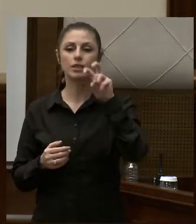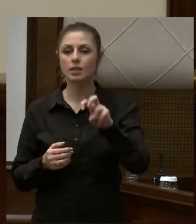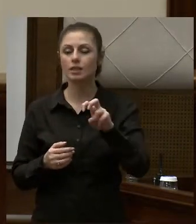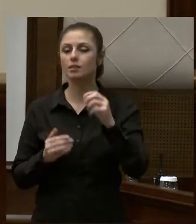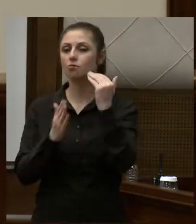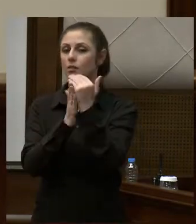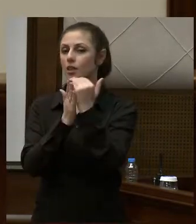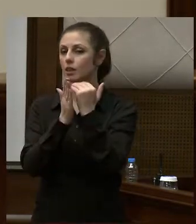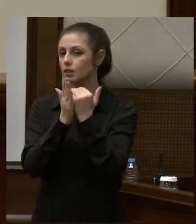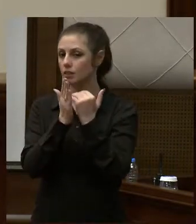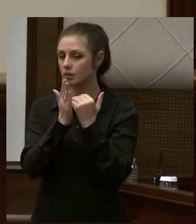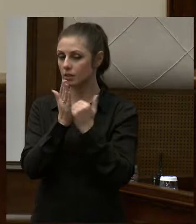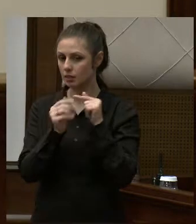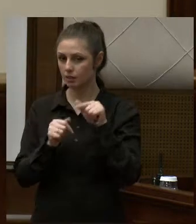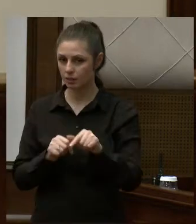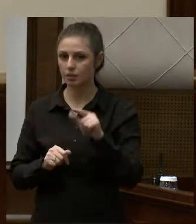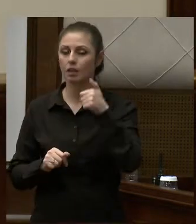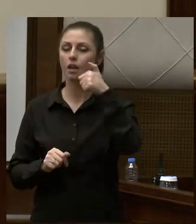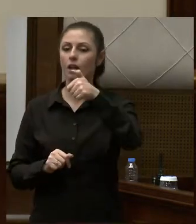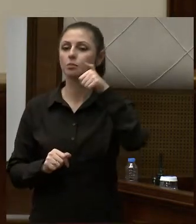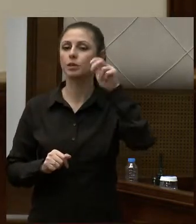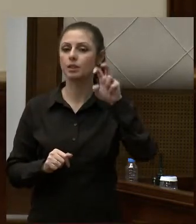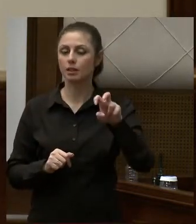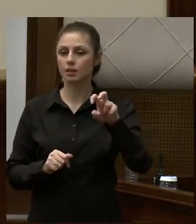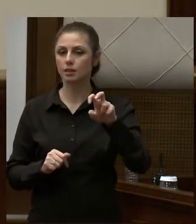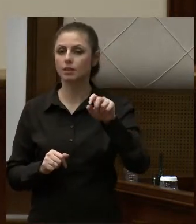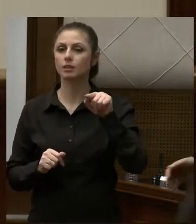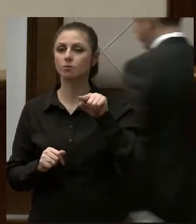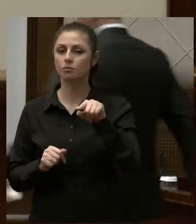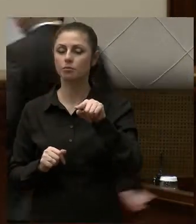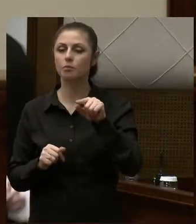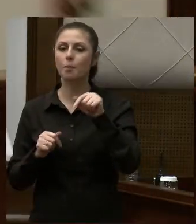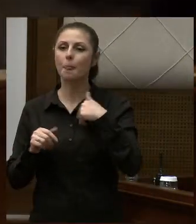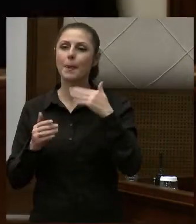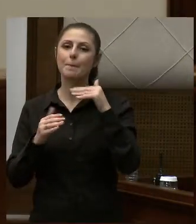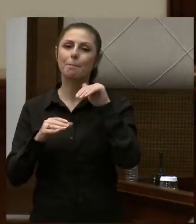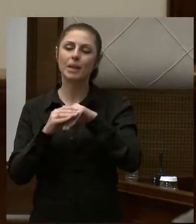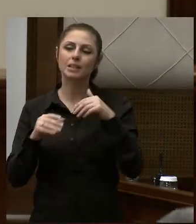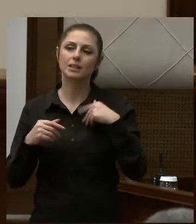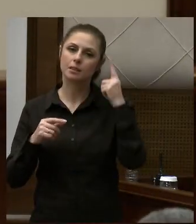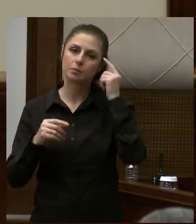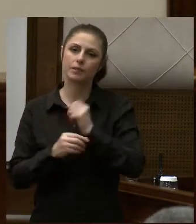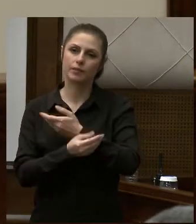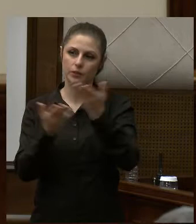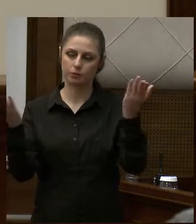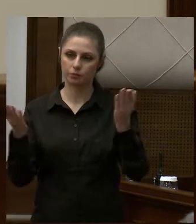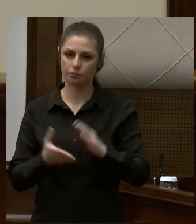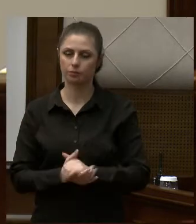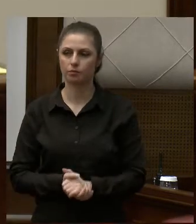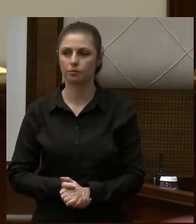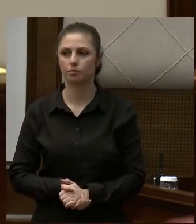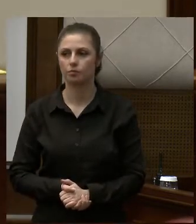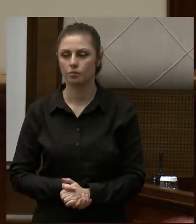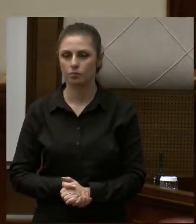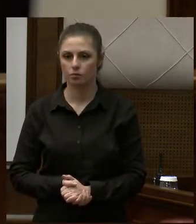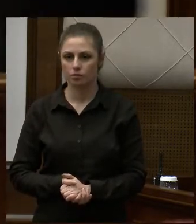maddesinin D fıkrası ve 68. maddesinin hükümleri gereğince meclise havalesini arz ederim. Ek